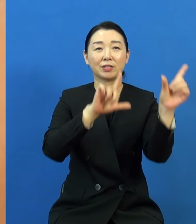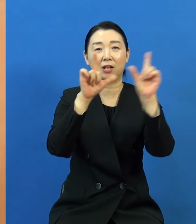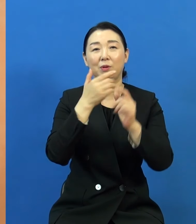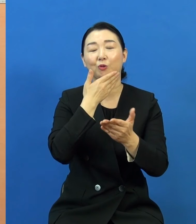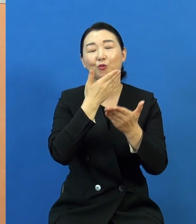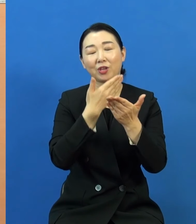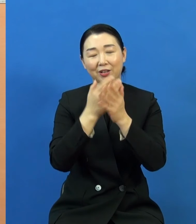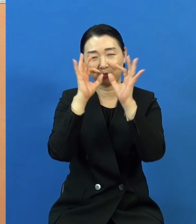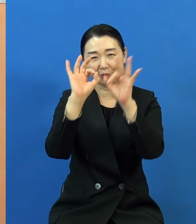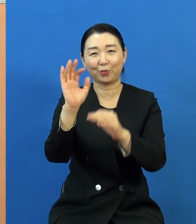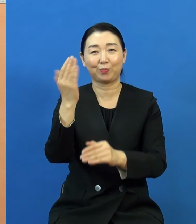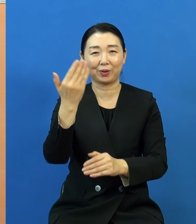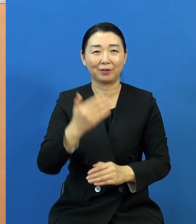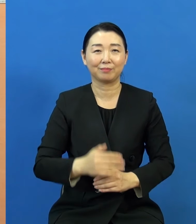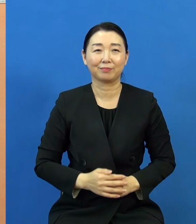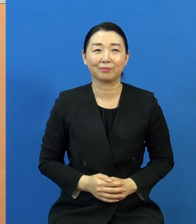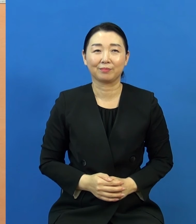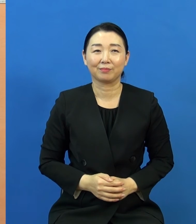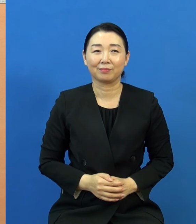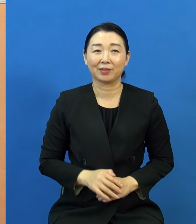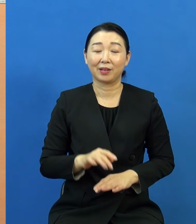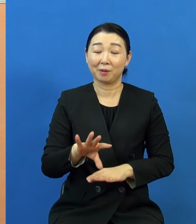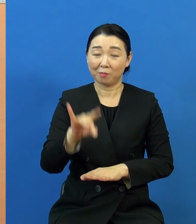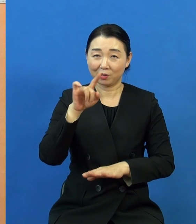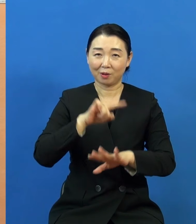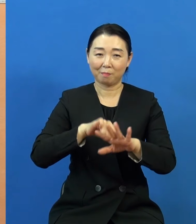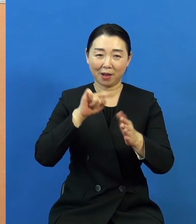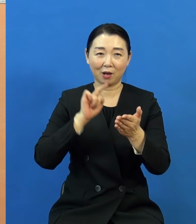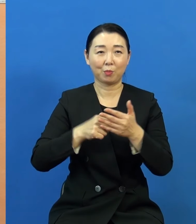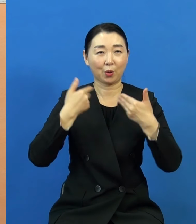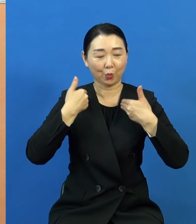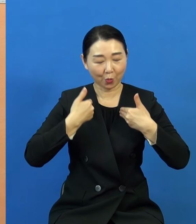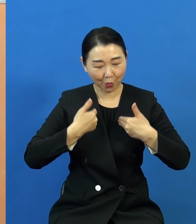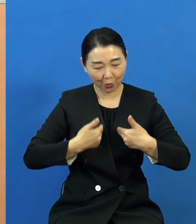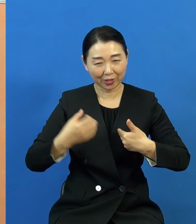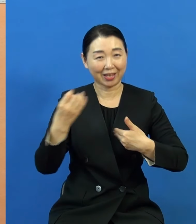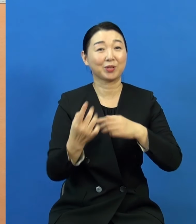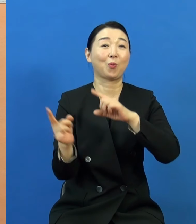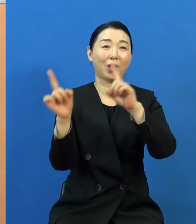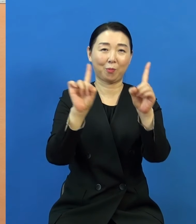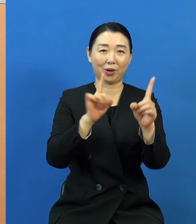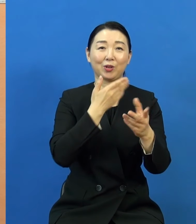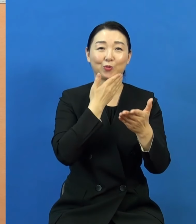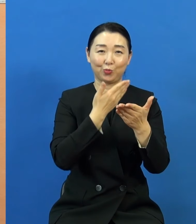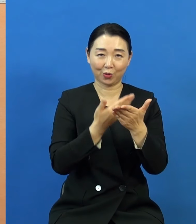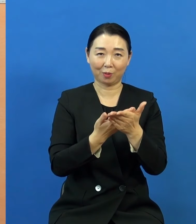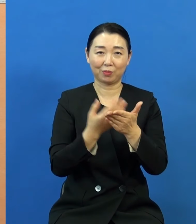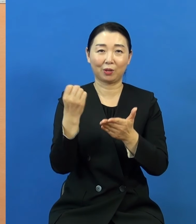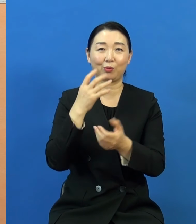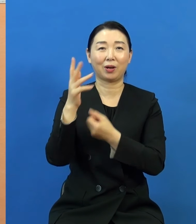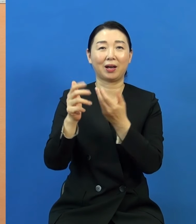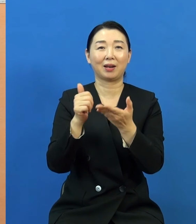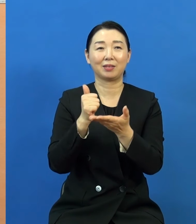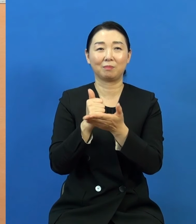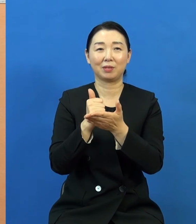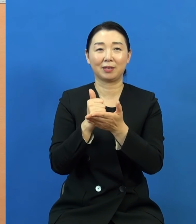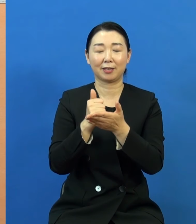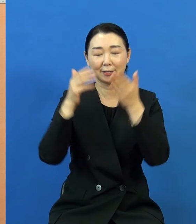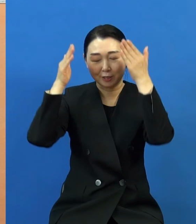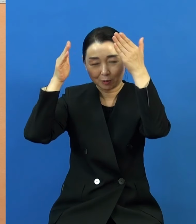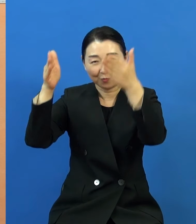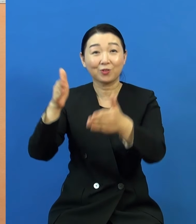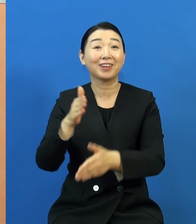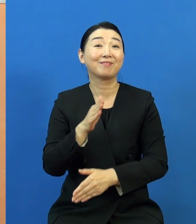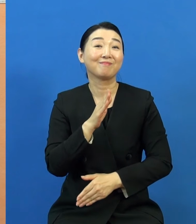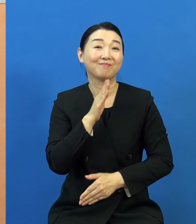됩니다. 먼저 마음의 고요를 되찾는 것입니다. 그리고 하나님 집중하는 것입니다.